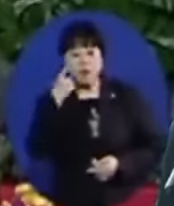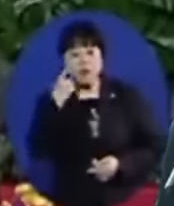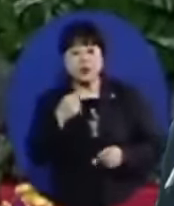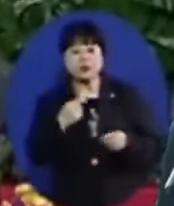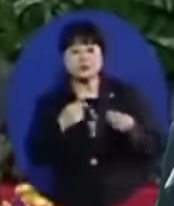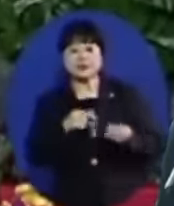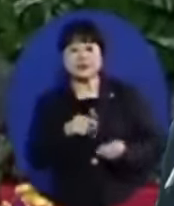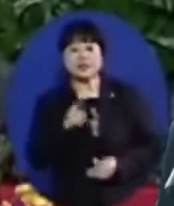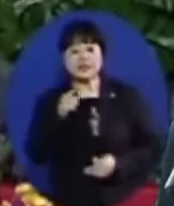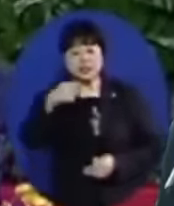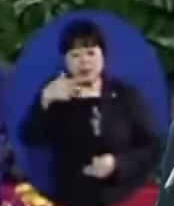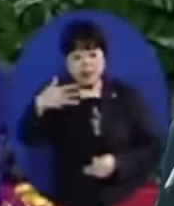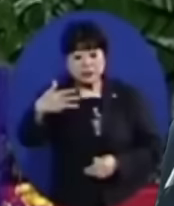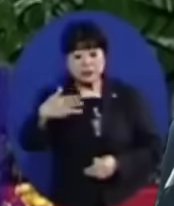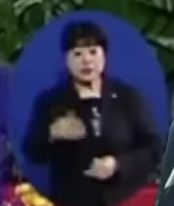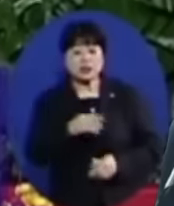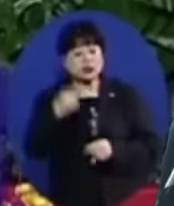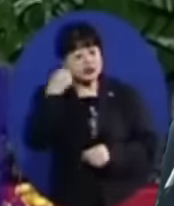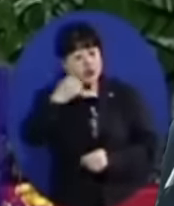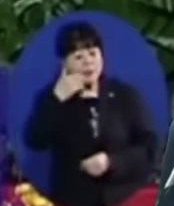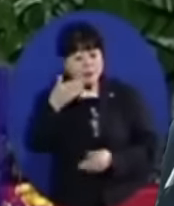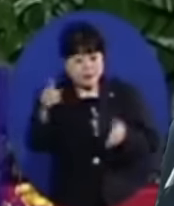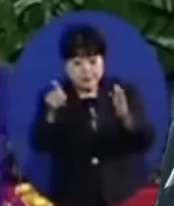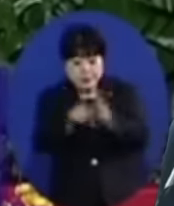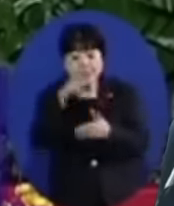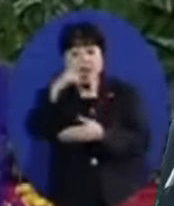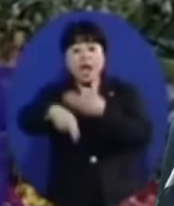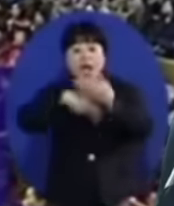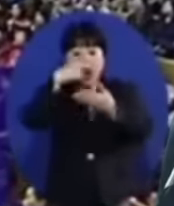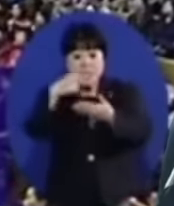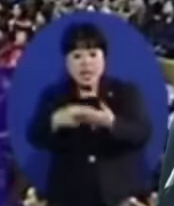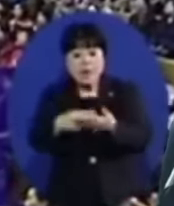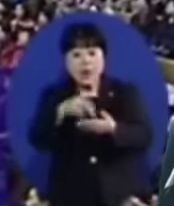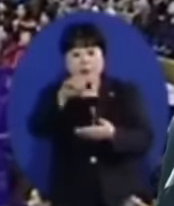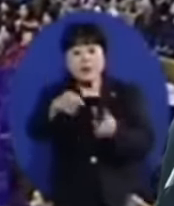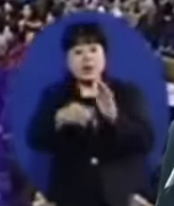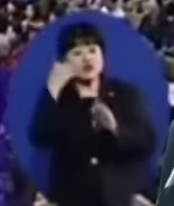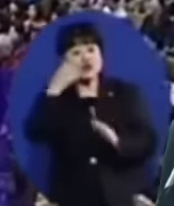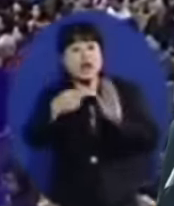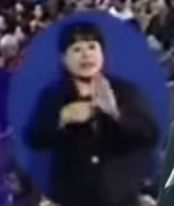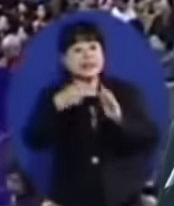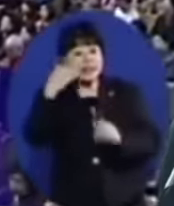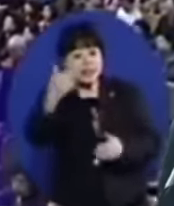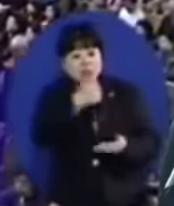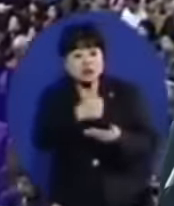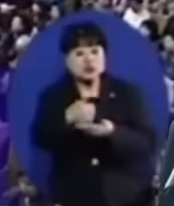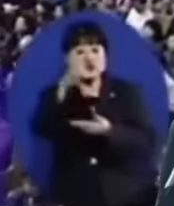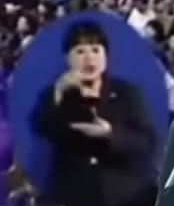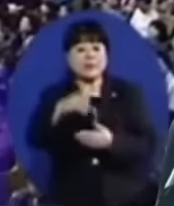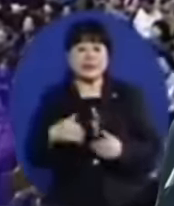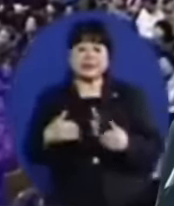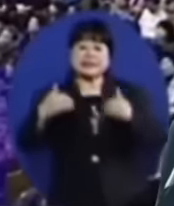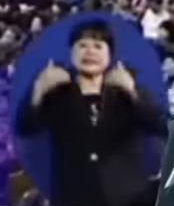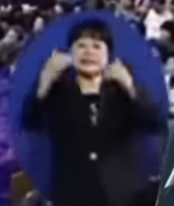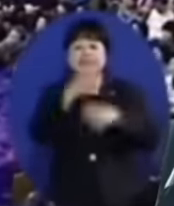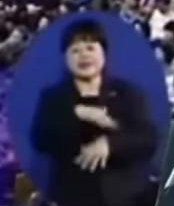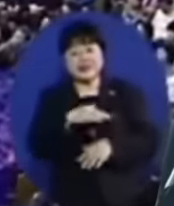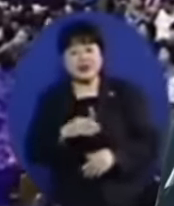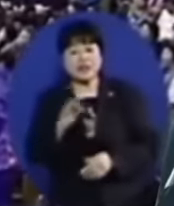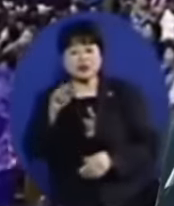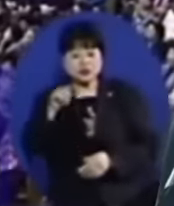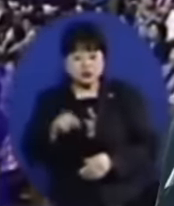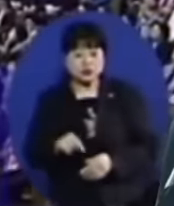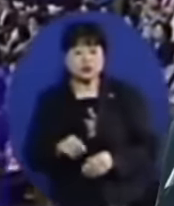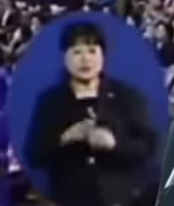8절인데 우리가 전한 것을 누가 믿었느냐? 야훼의 팔에 누구에 나타나느냐? 그는 주 앞에서 자라나기를 예언한 순 같고